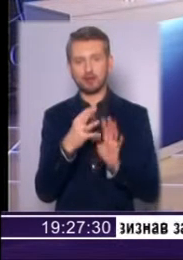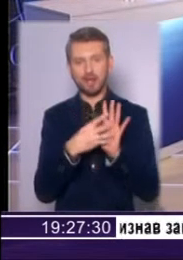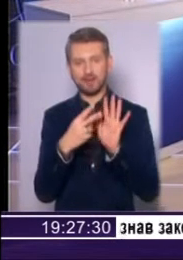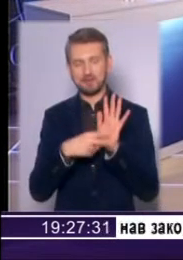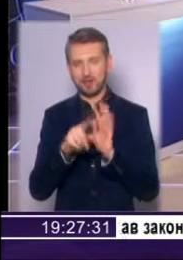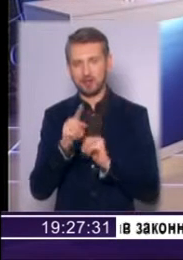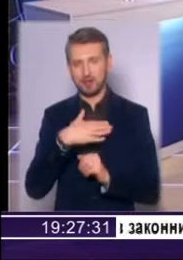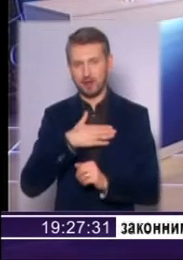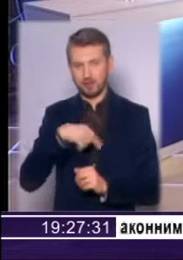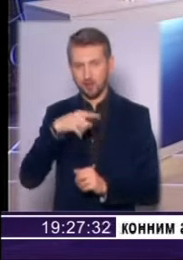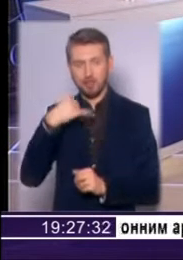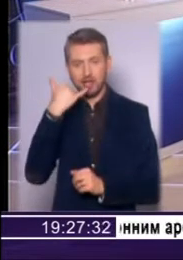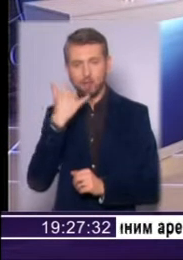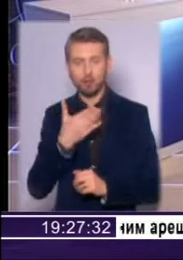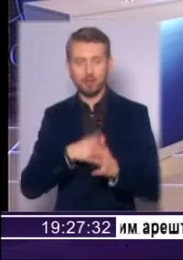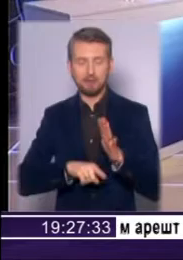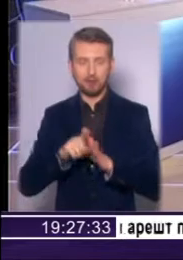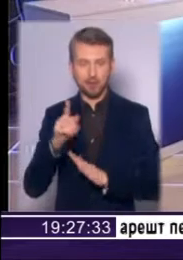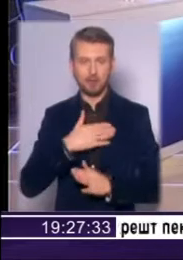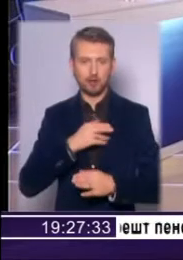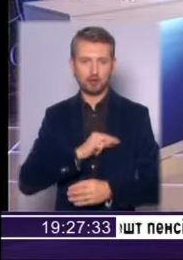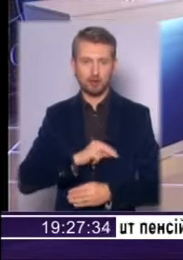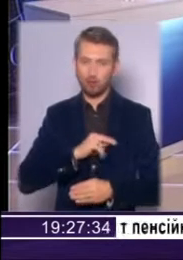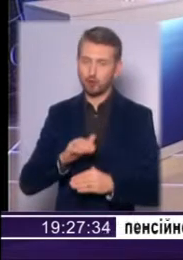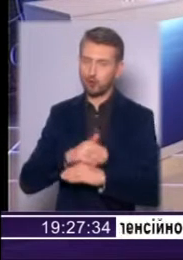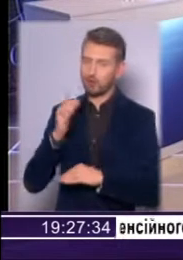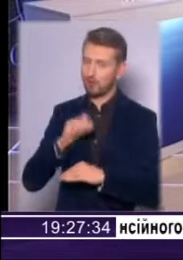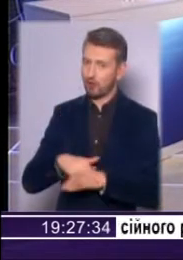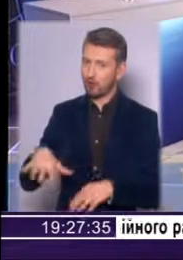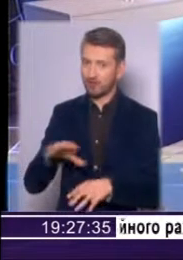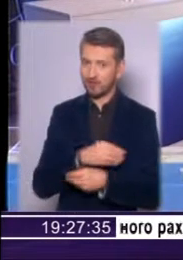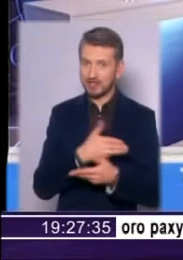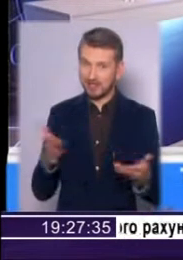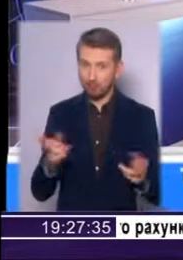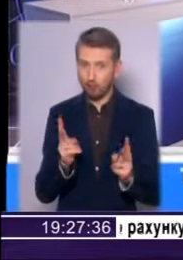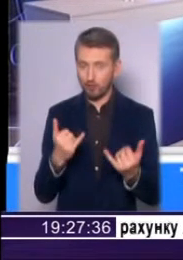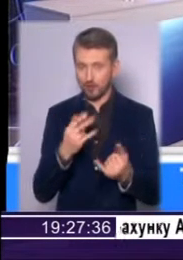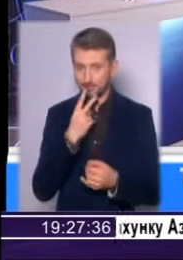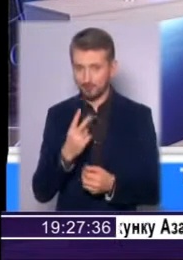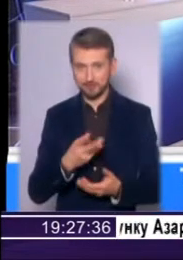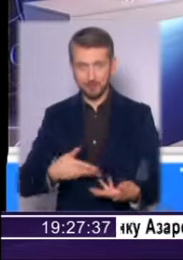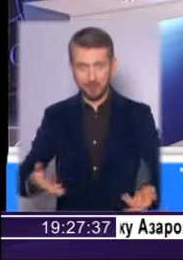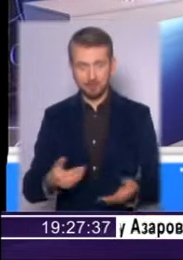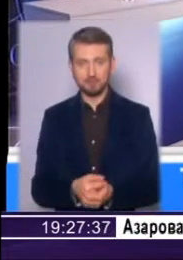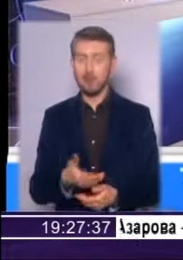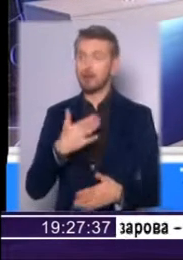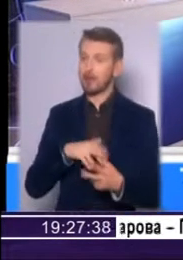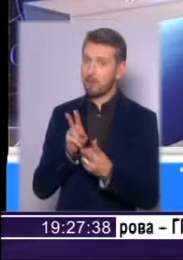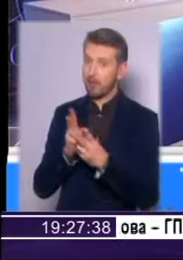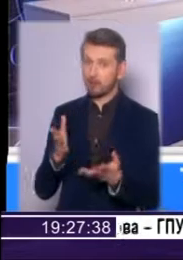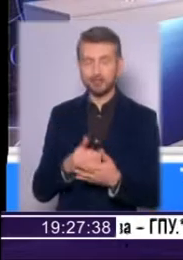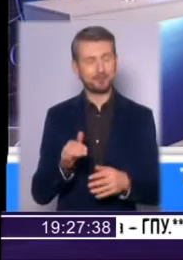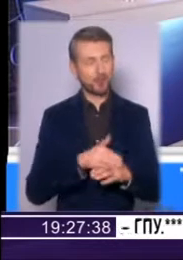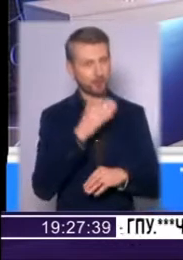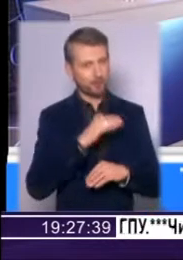223-09-71, а ми, власне, починаємо нашу роботу. Добрий вечір всім, хто щойно дійсно долучився. Вас рада бачити. Доброго вечора. Добрий